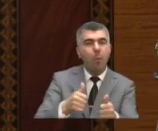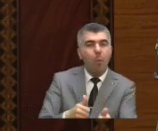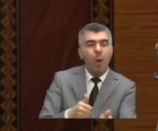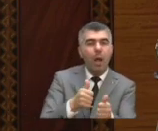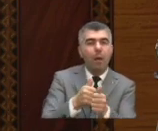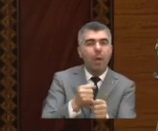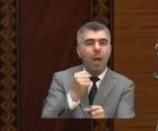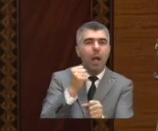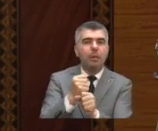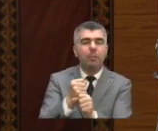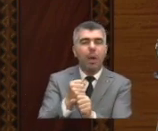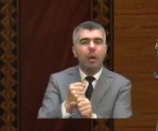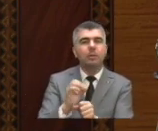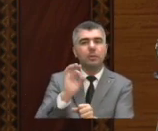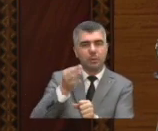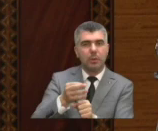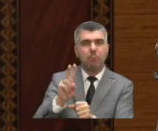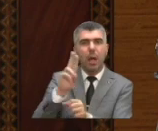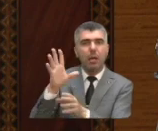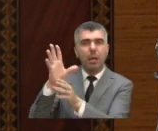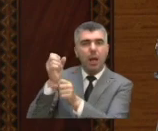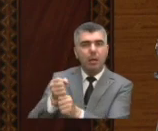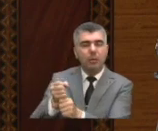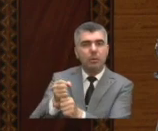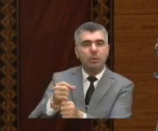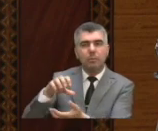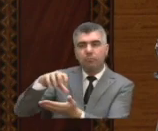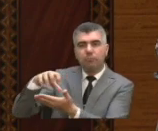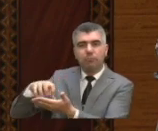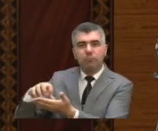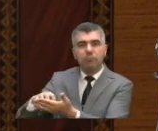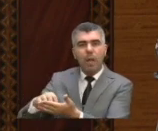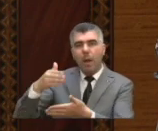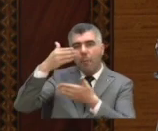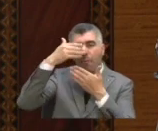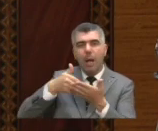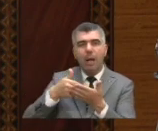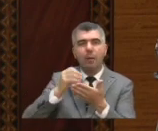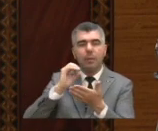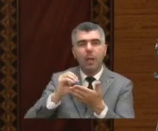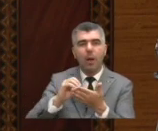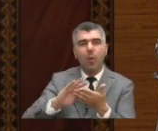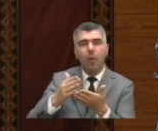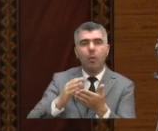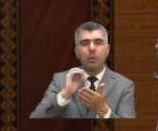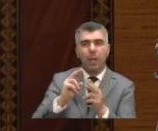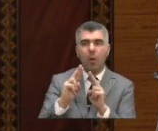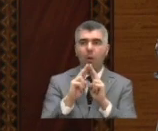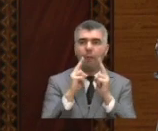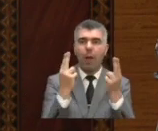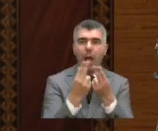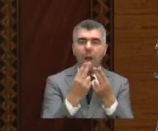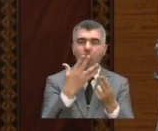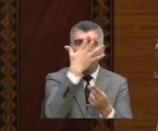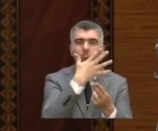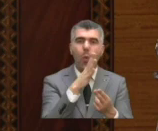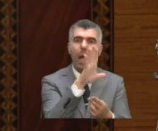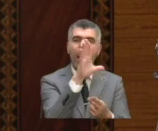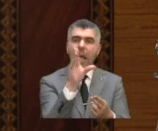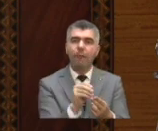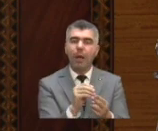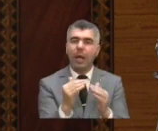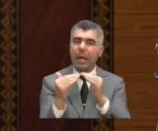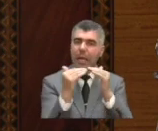لجلالته على ترسيخ موقع بلادنا كفاعل رئيسي في المنطقه وفي القاره الافريقيه على حد